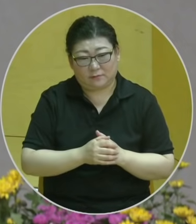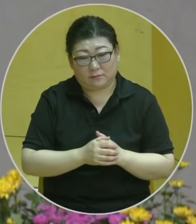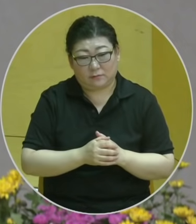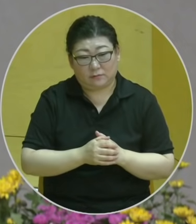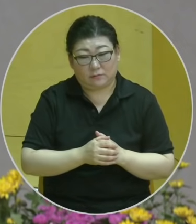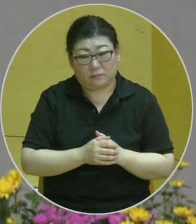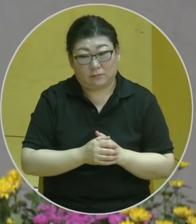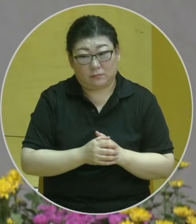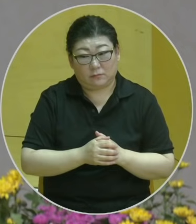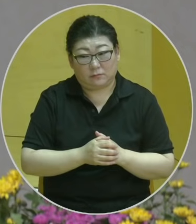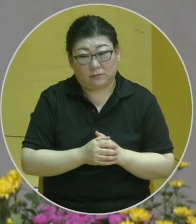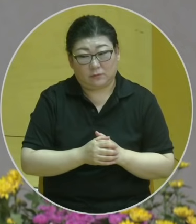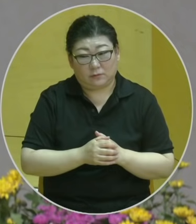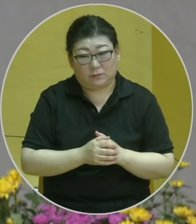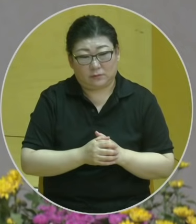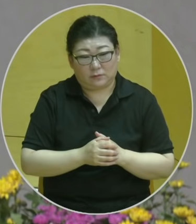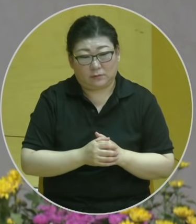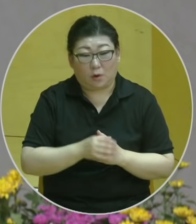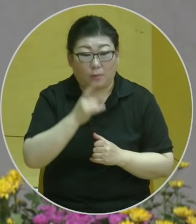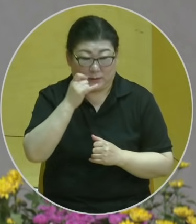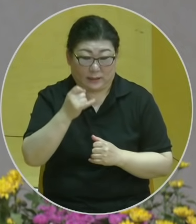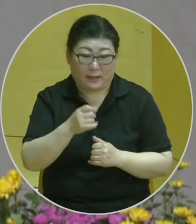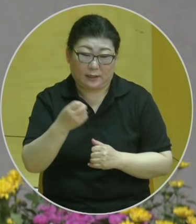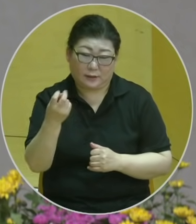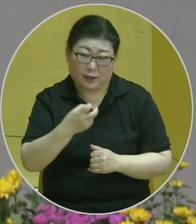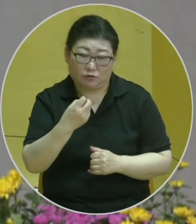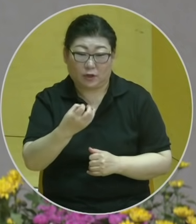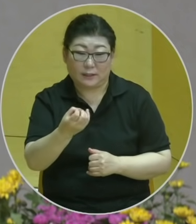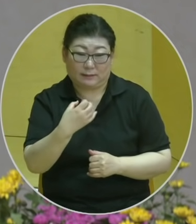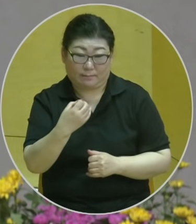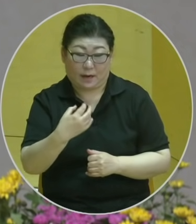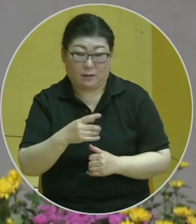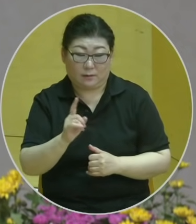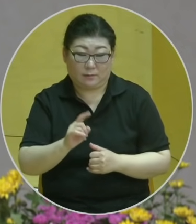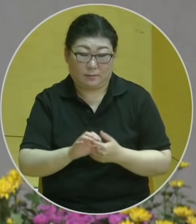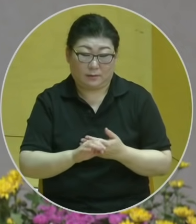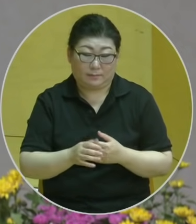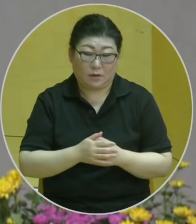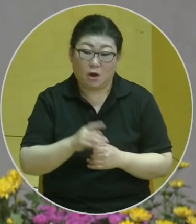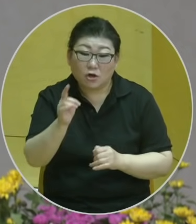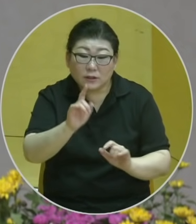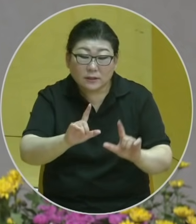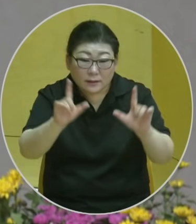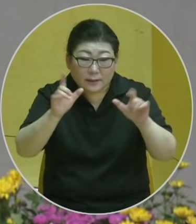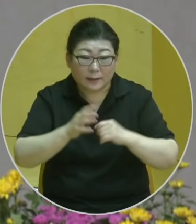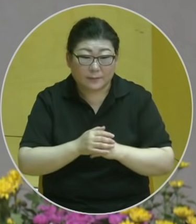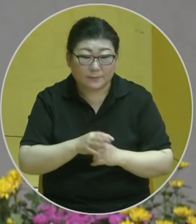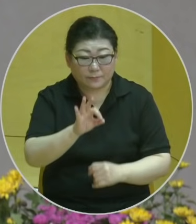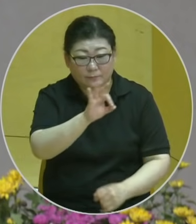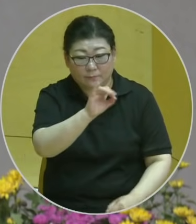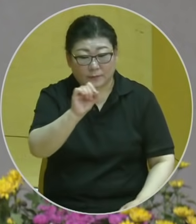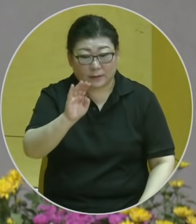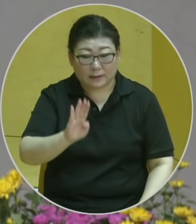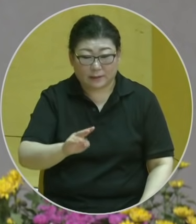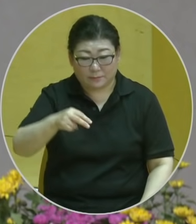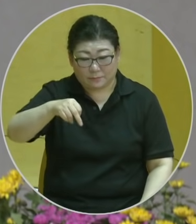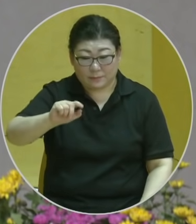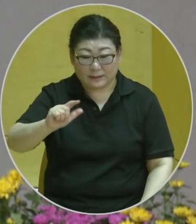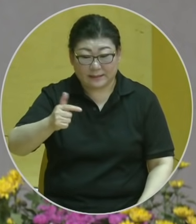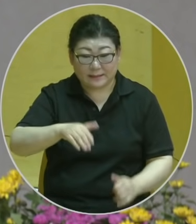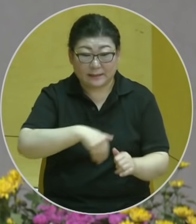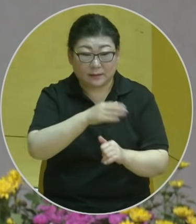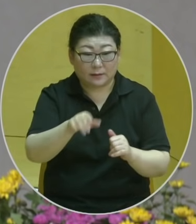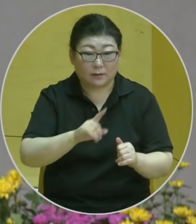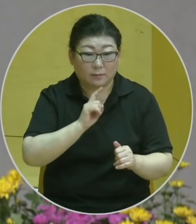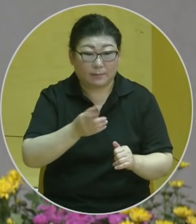저에게 이 말씀을 자주 하셨어요. 근데 어느 날 우리 신앙적으로 얘기하면 입신 상태를 얘기하고 다른